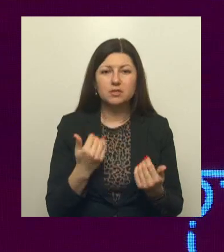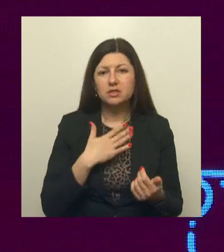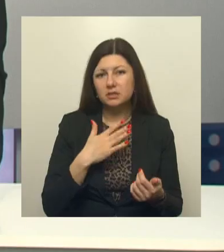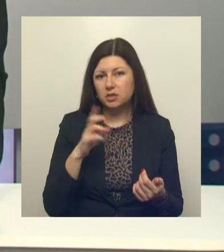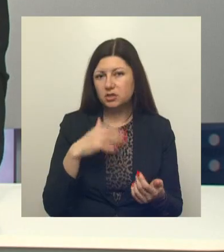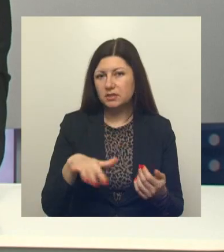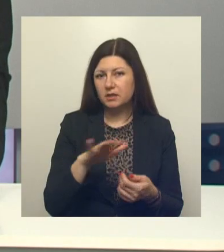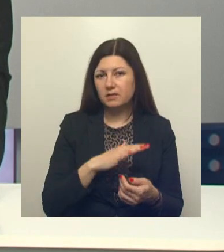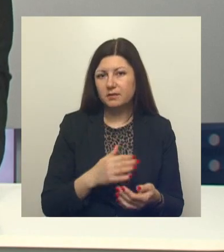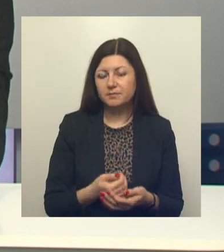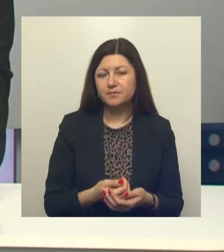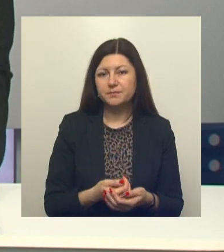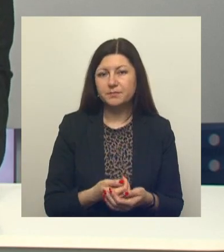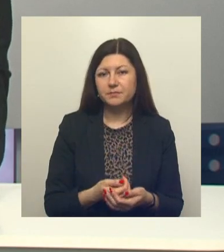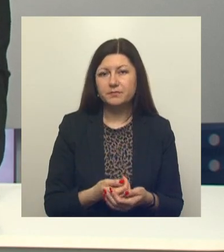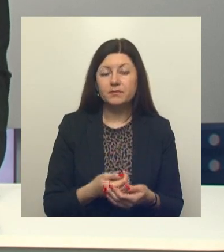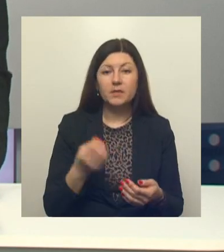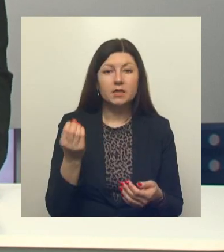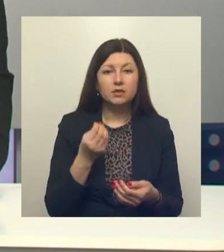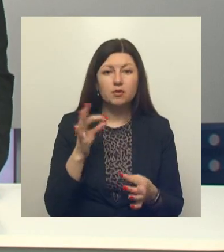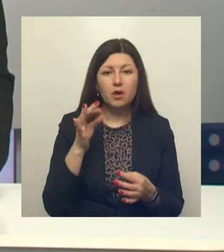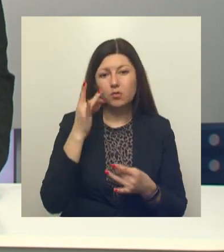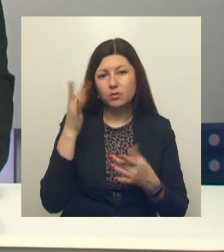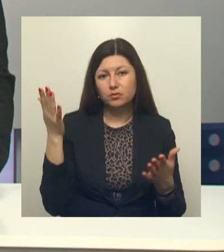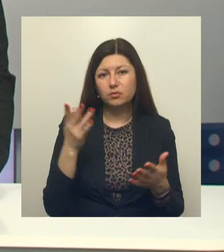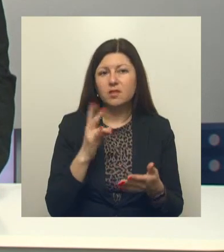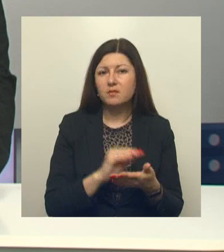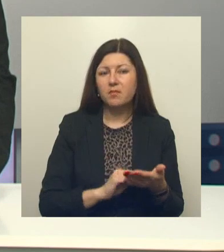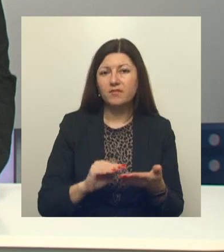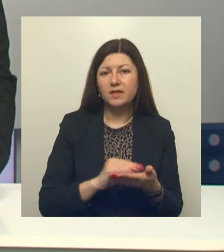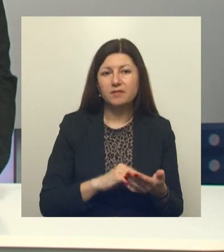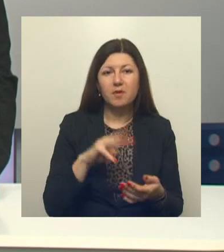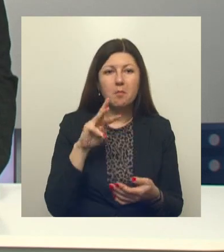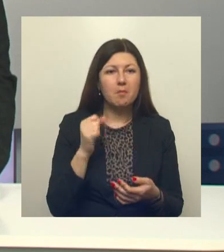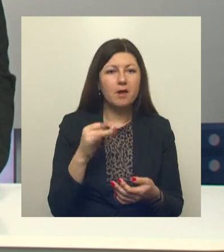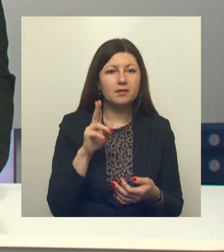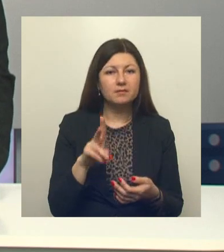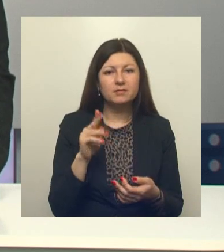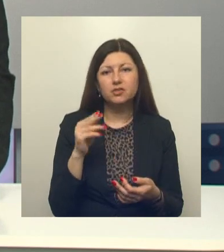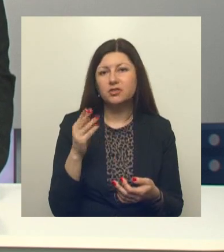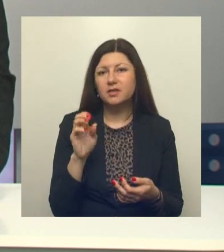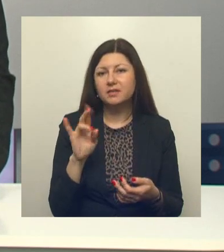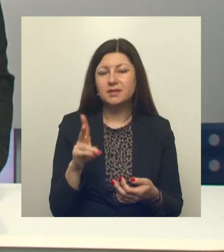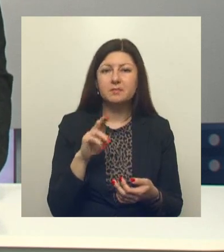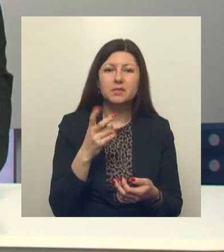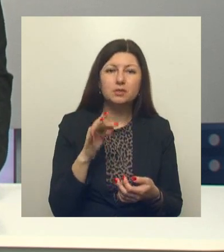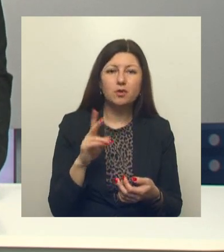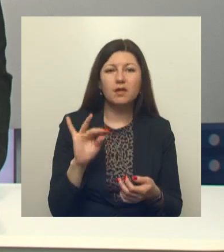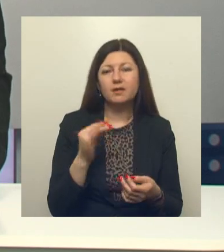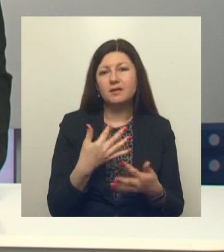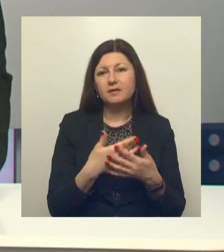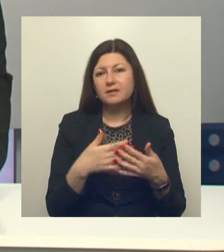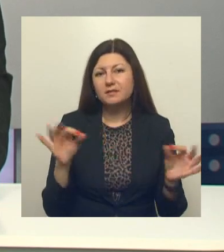стране. И еще о культуре. Неповторимый Майкл Джексон, страстные пьяццола, а также ирландские